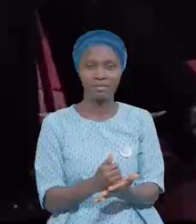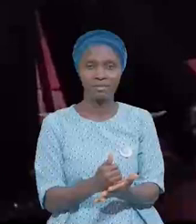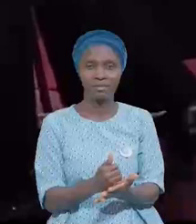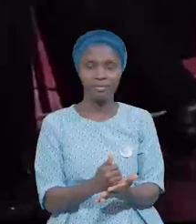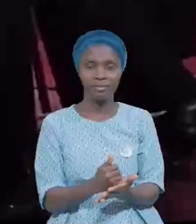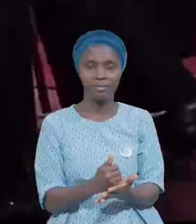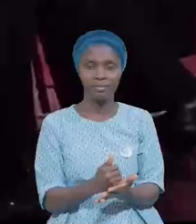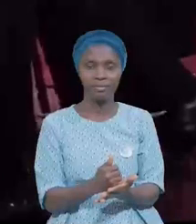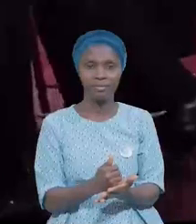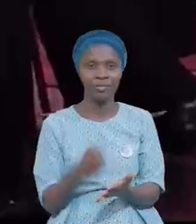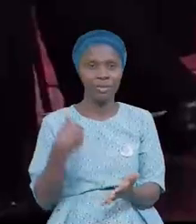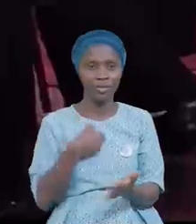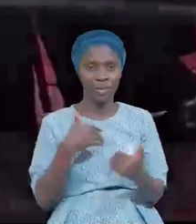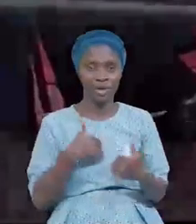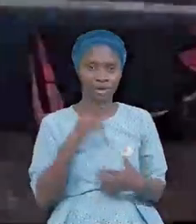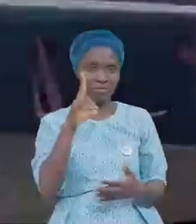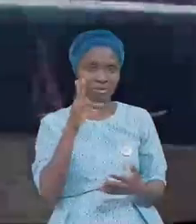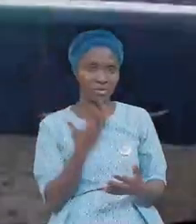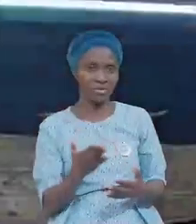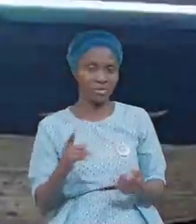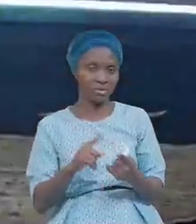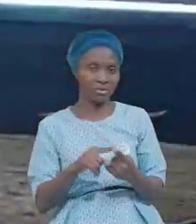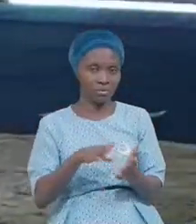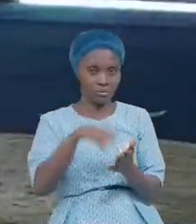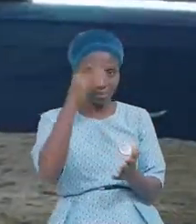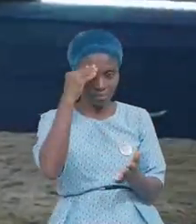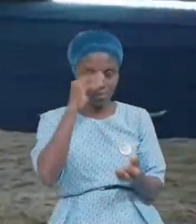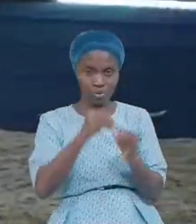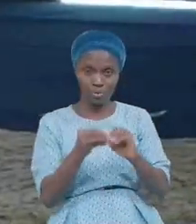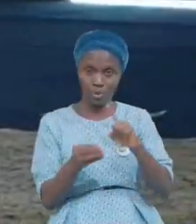y a trois éléments ici. Premièrement,